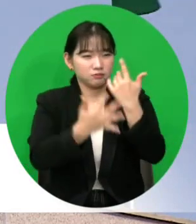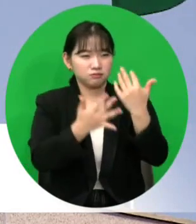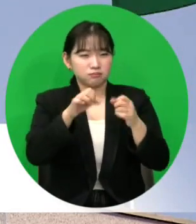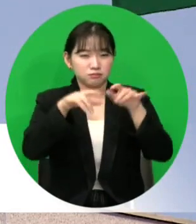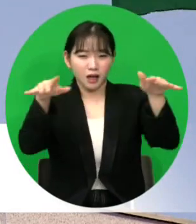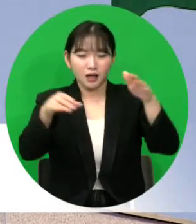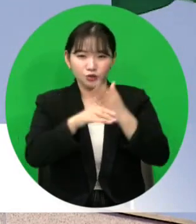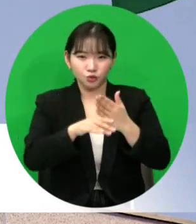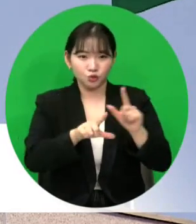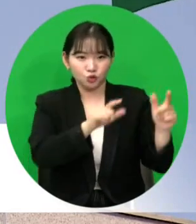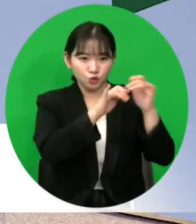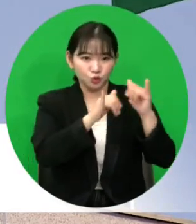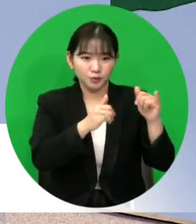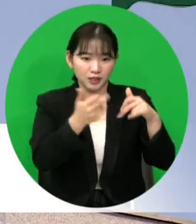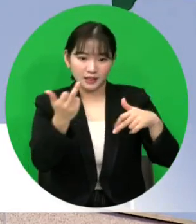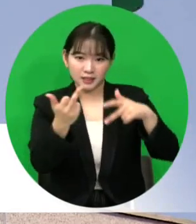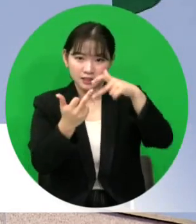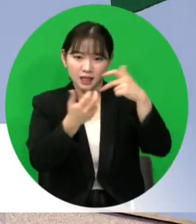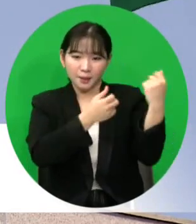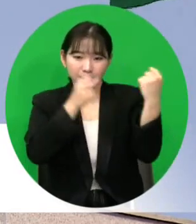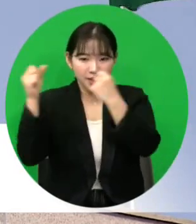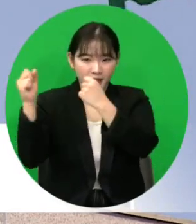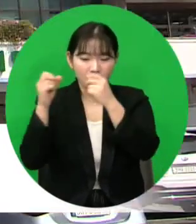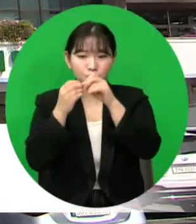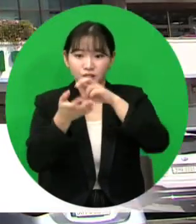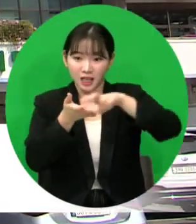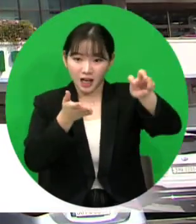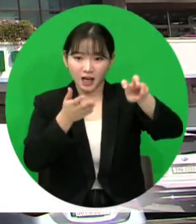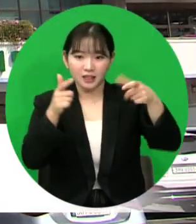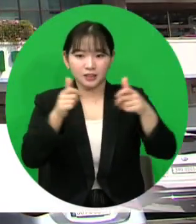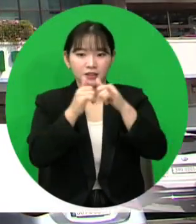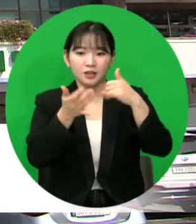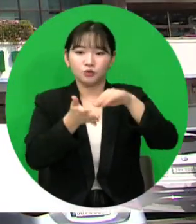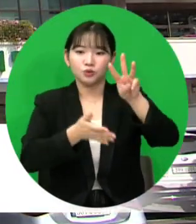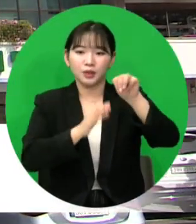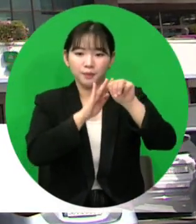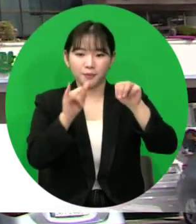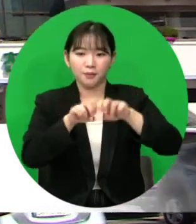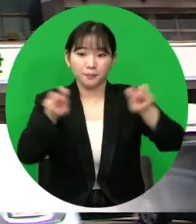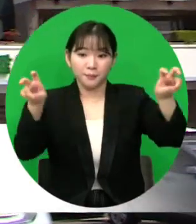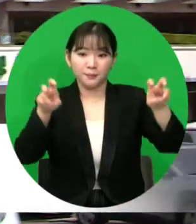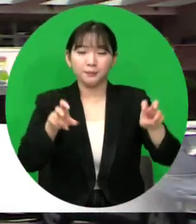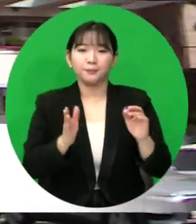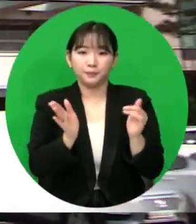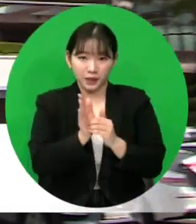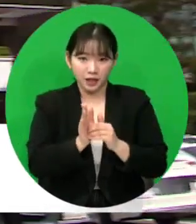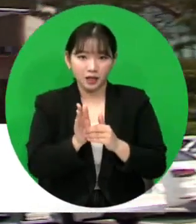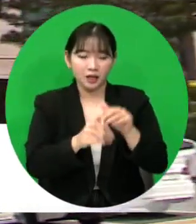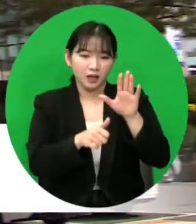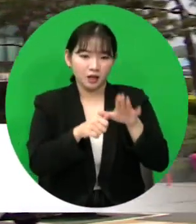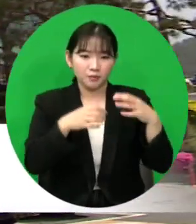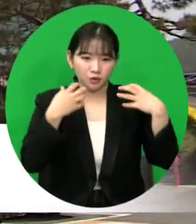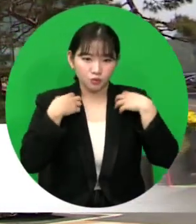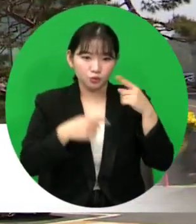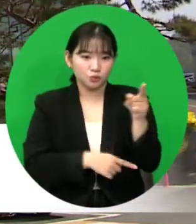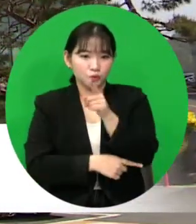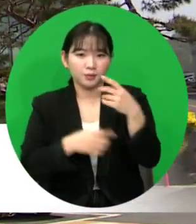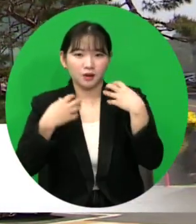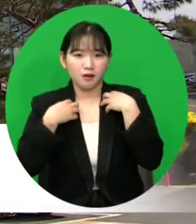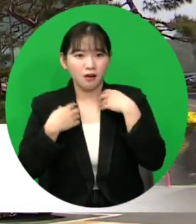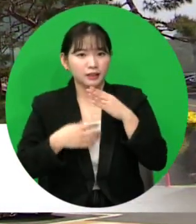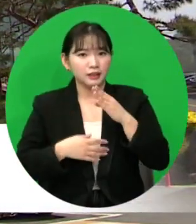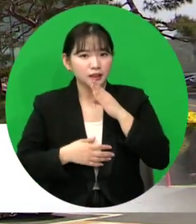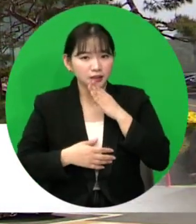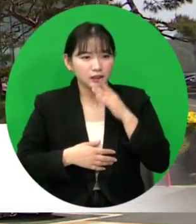주민과 등산객은 대피하라는 재난 문자가 지역민 3만 여명에게 발송됐고 한편 군과 소방서에는